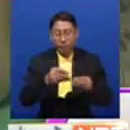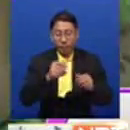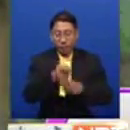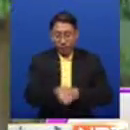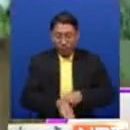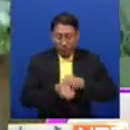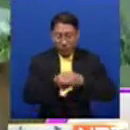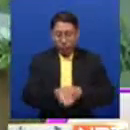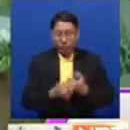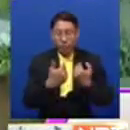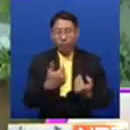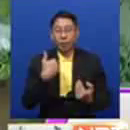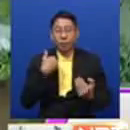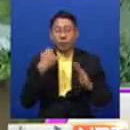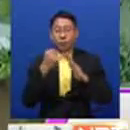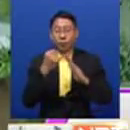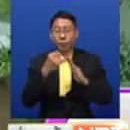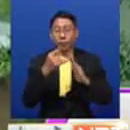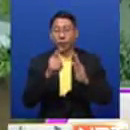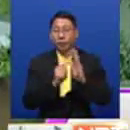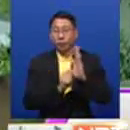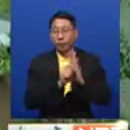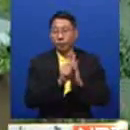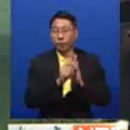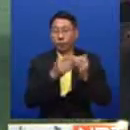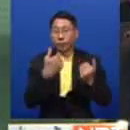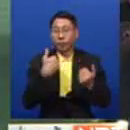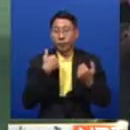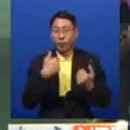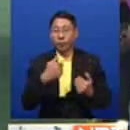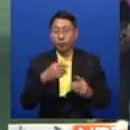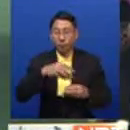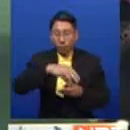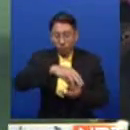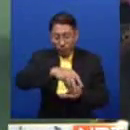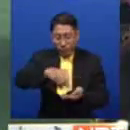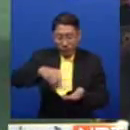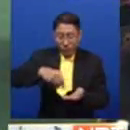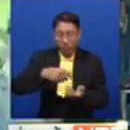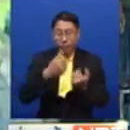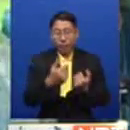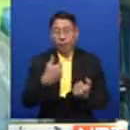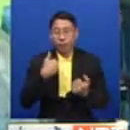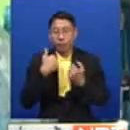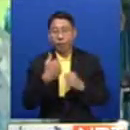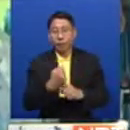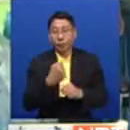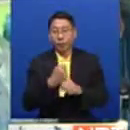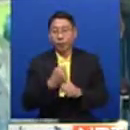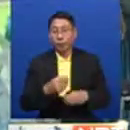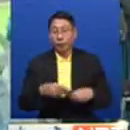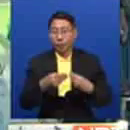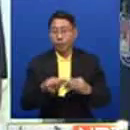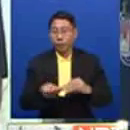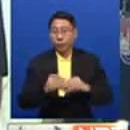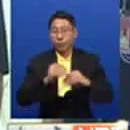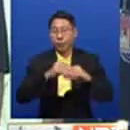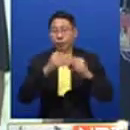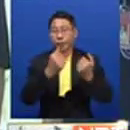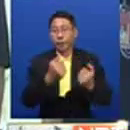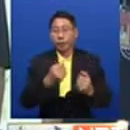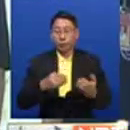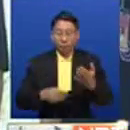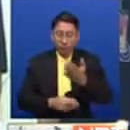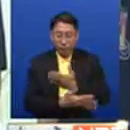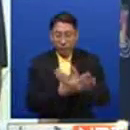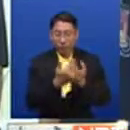รกรบ้านห้วยหินฝนจังหวัดตากเพื่อนำไปปลูกมะนาววงบ่อที่ต่อยอดให้กับกลุ่มเกษตรกรสร้างโอก